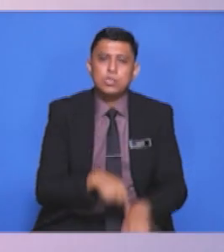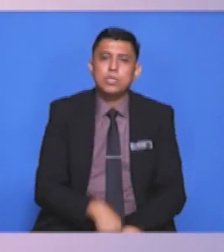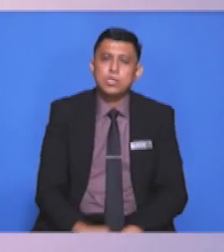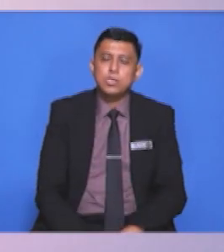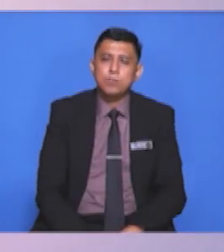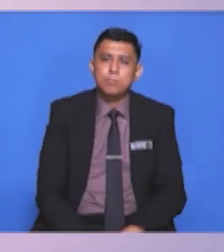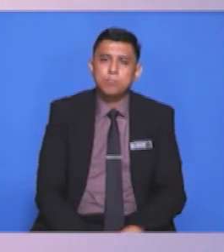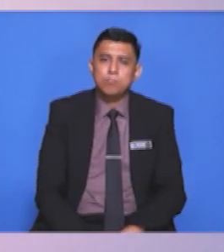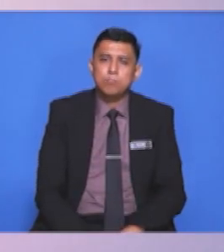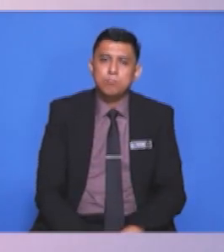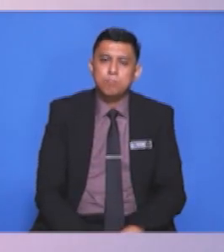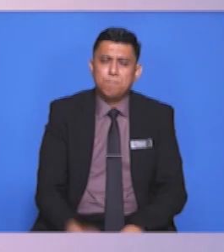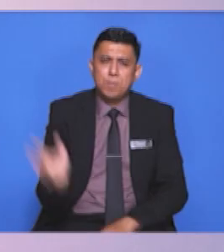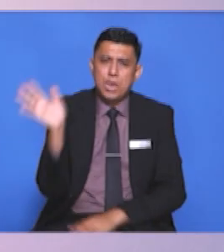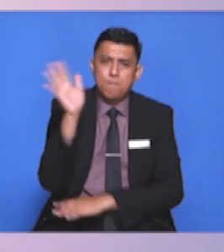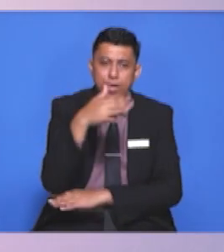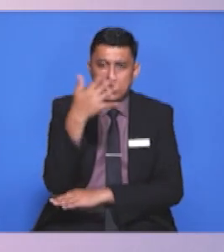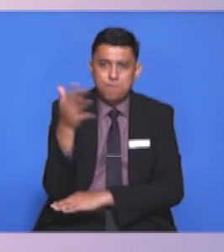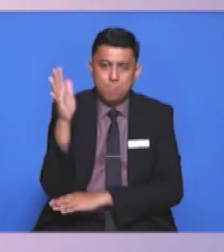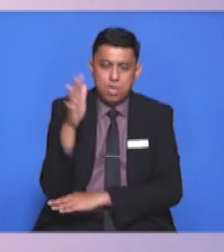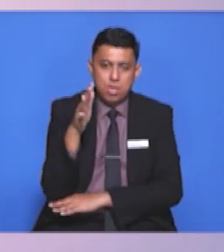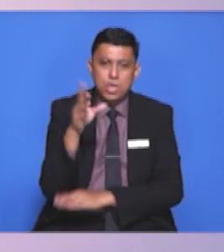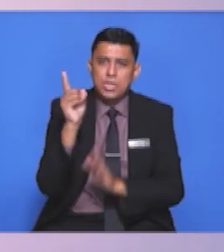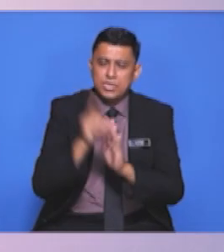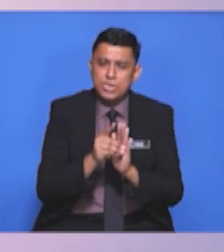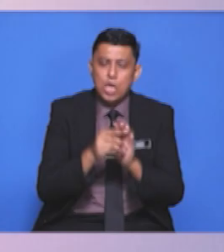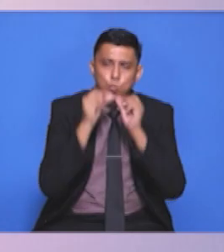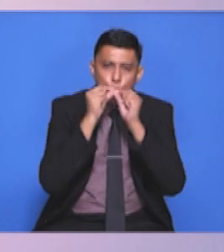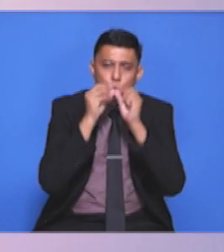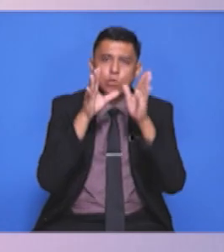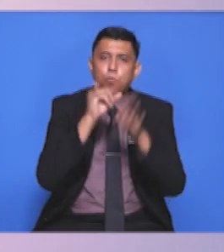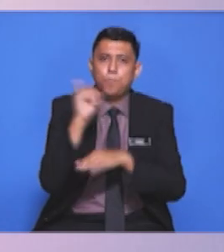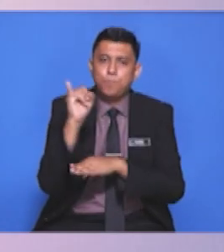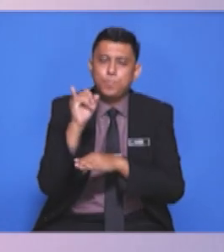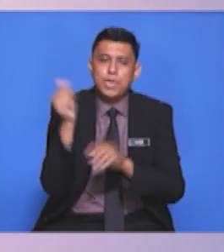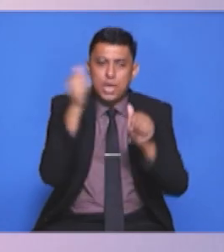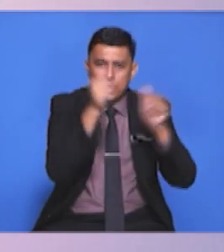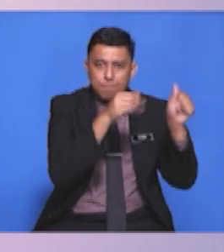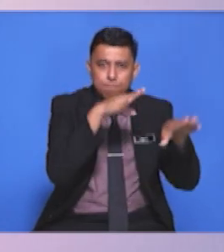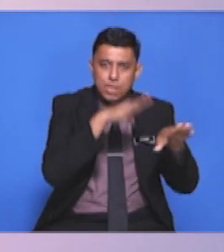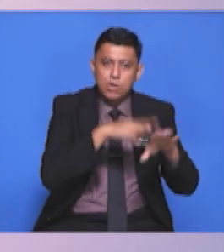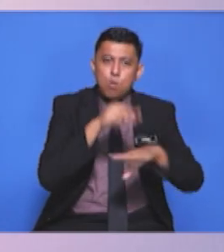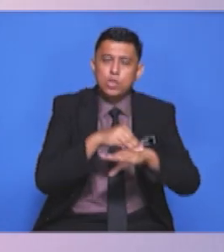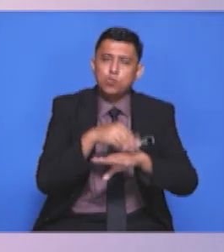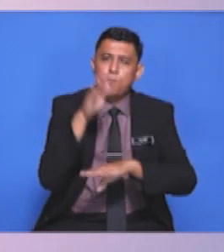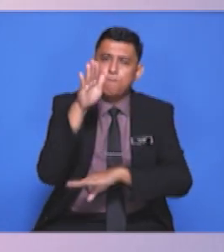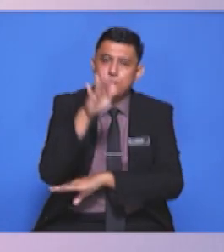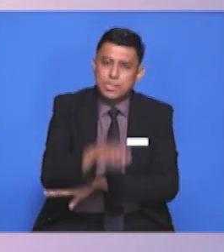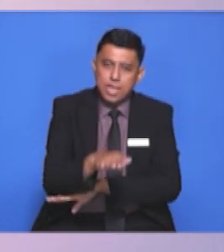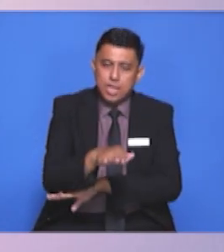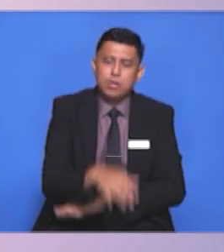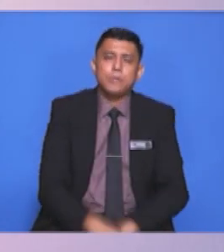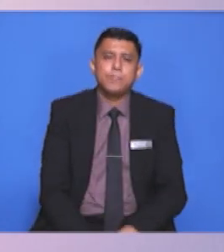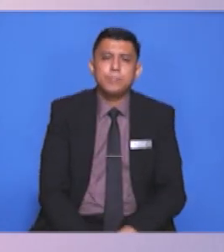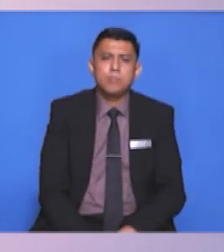Itu kelihatan melampaui lambaian aku jadi Tiopi angin pada waktu tentang ayat ini mengandungi